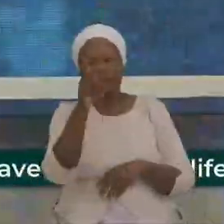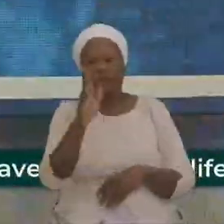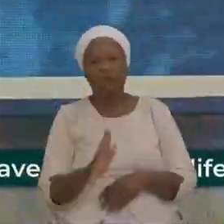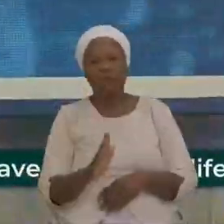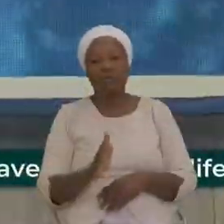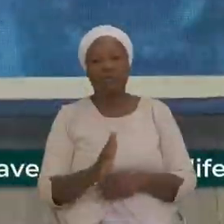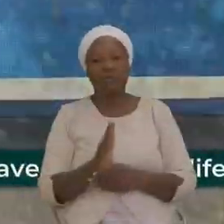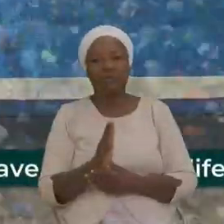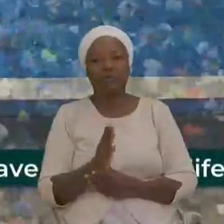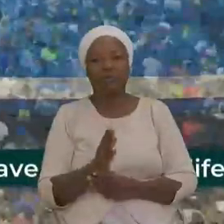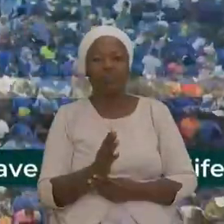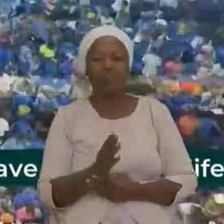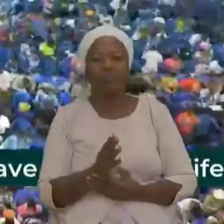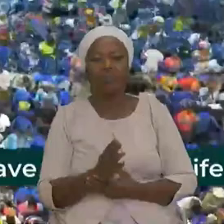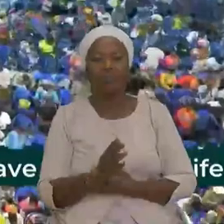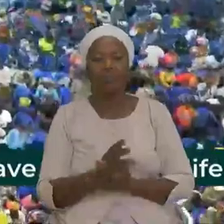Dieu.